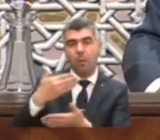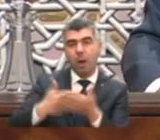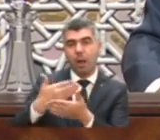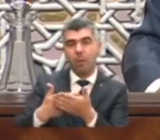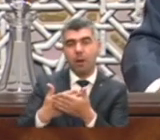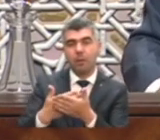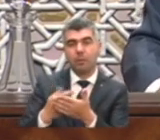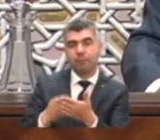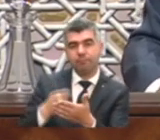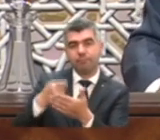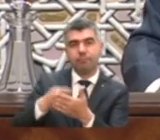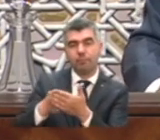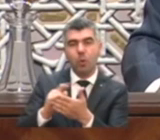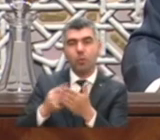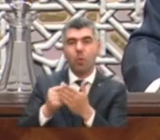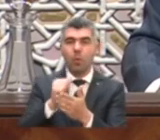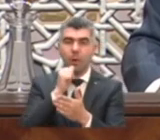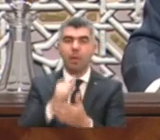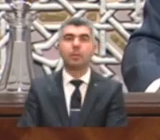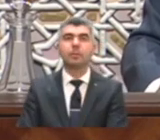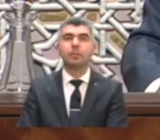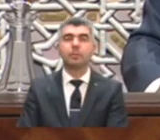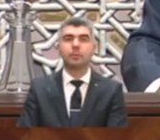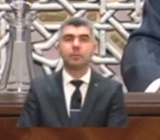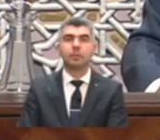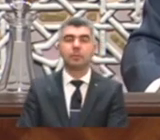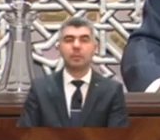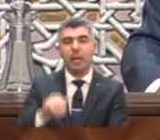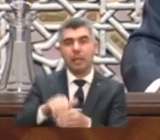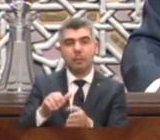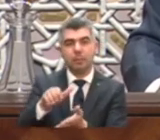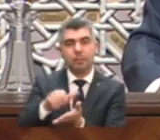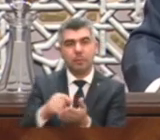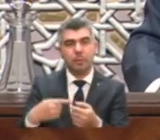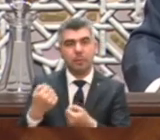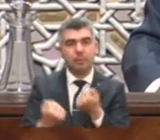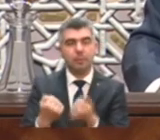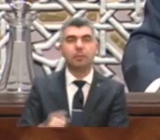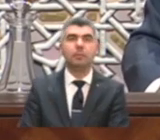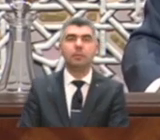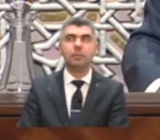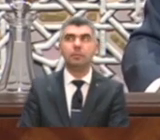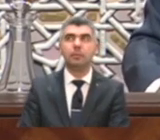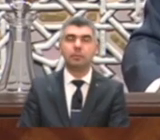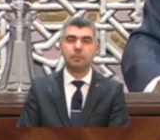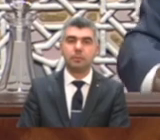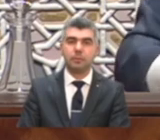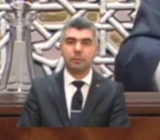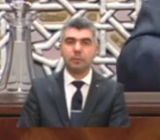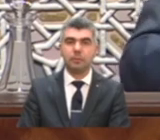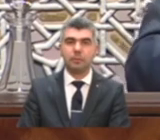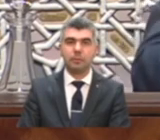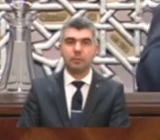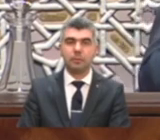والكهرباء للسيدات والسادة النواب المحترمين عن فريق الأصالة والمعاصرة. تفضل سيد نائب محترم.